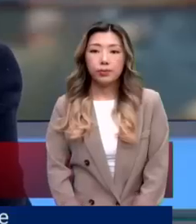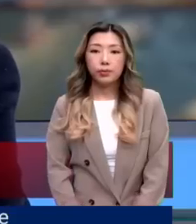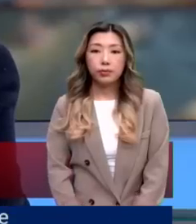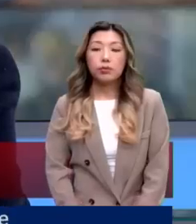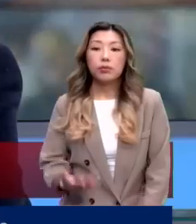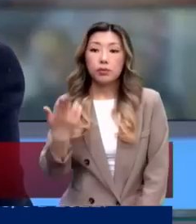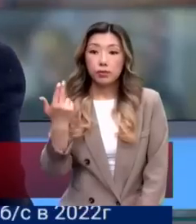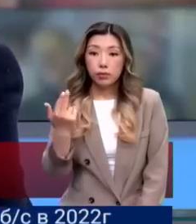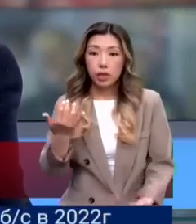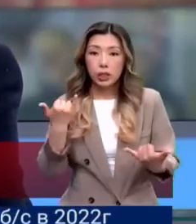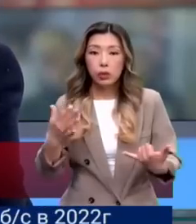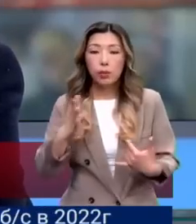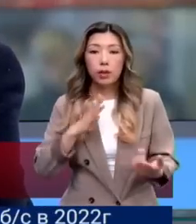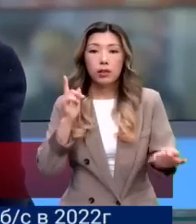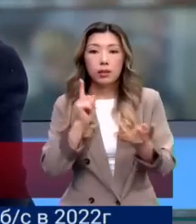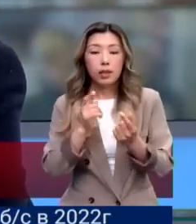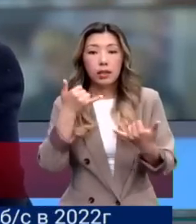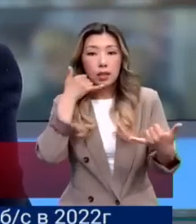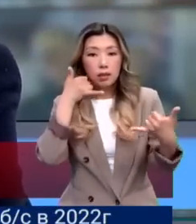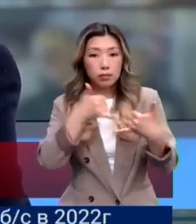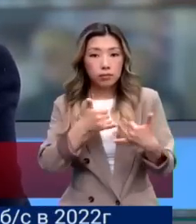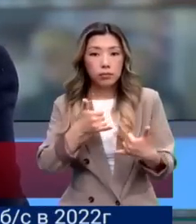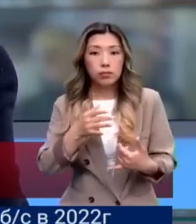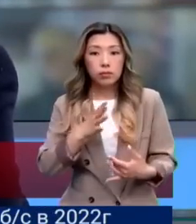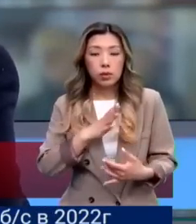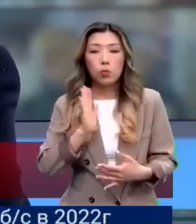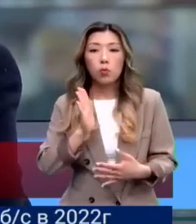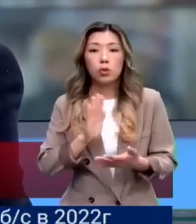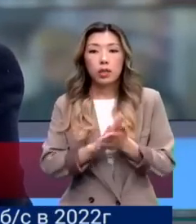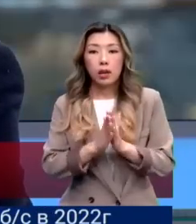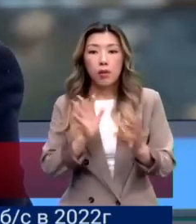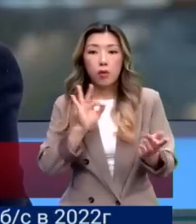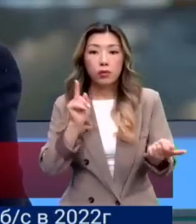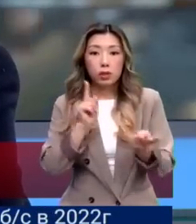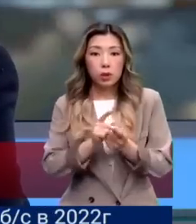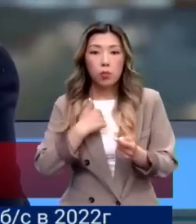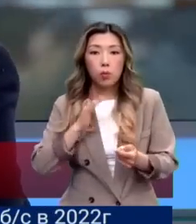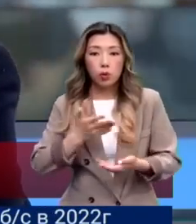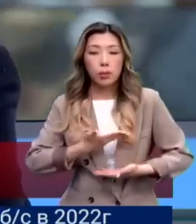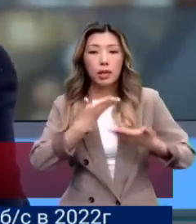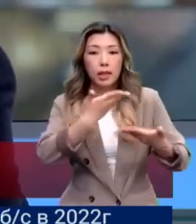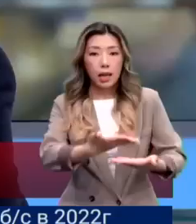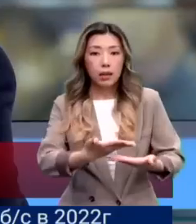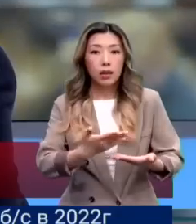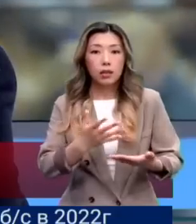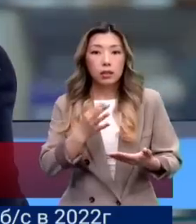состоялся разговор с Ярой Лукпановичем по телефону. У нас будет встреча, мы будем предлагать наши